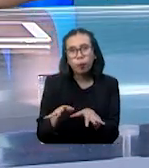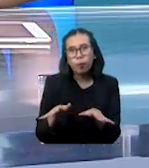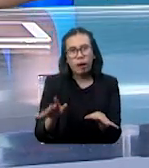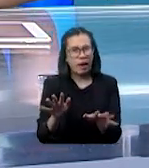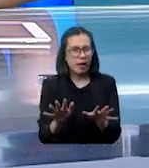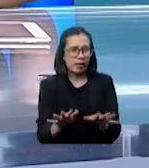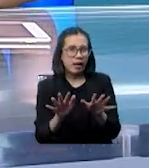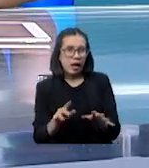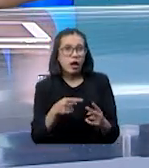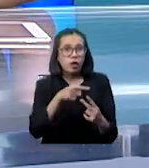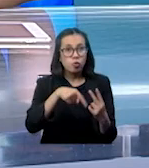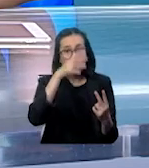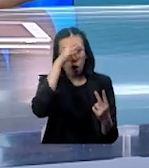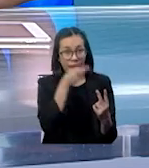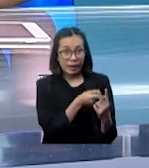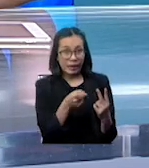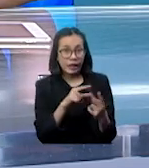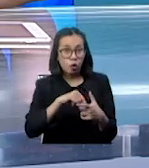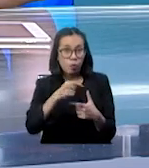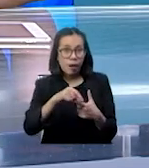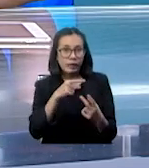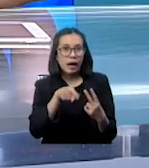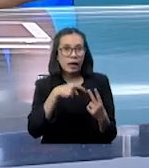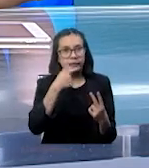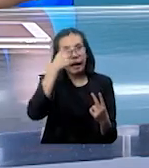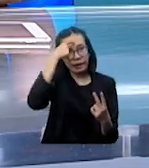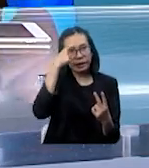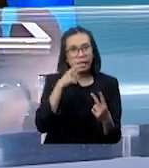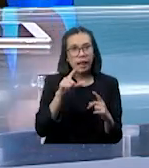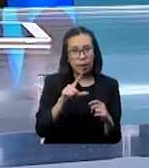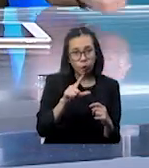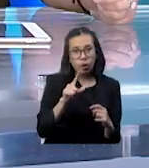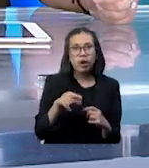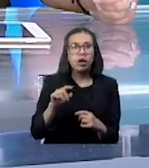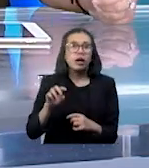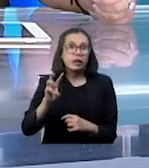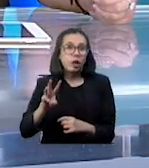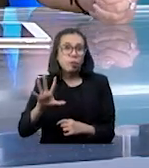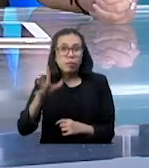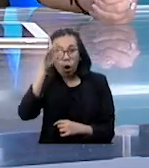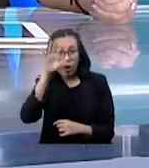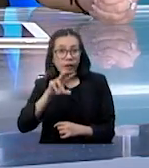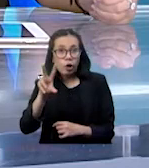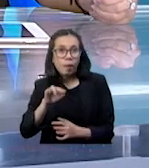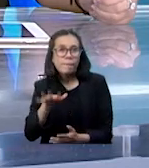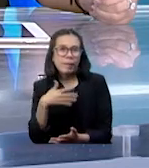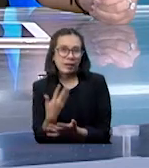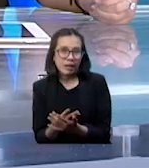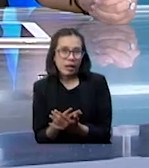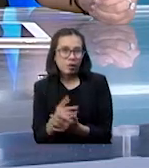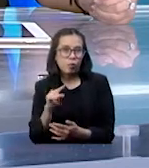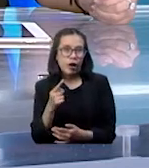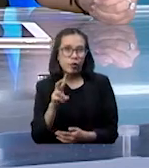Timur, 2 orang positif leptospirosis. Sementara di Jawa Barat, 35 orang meninggal dunia akibat leptospirosis sejak